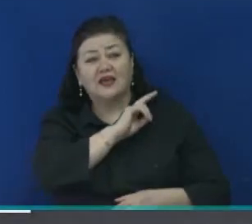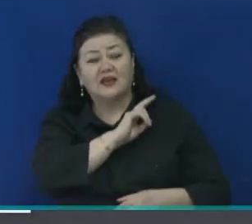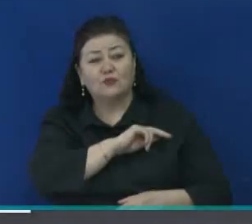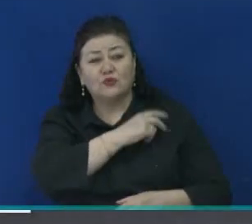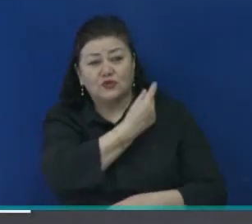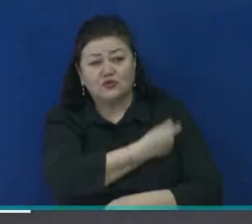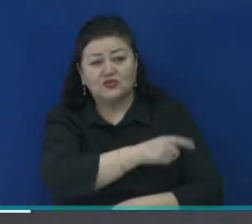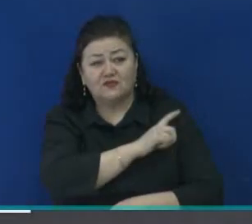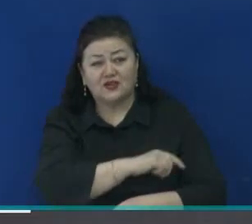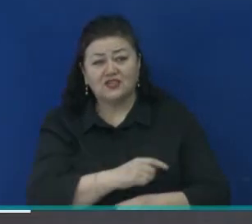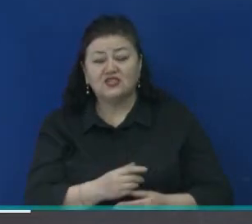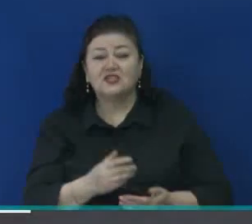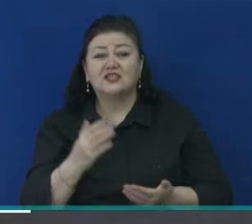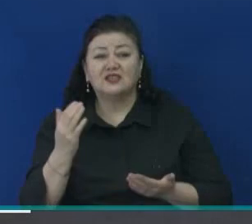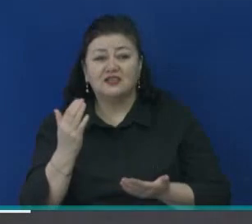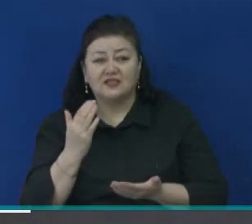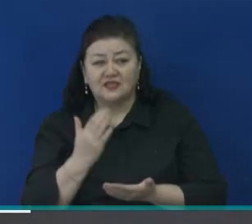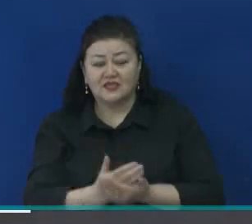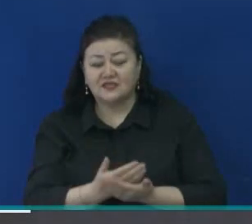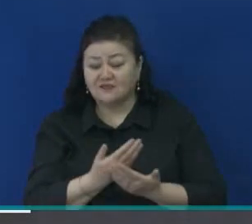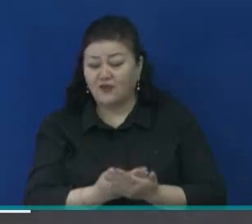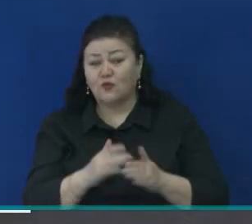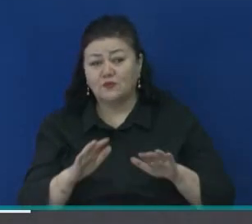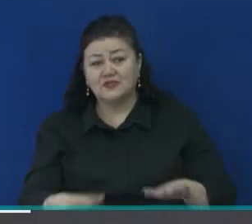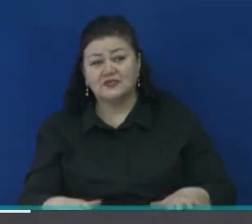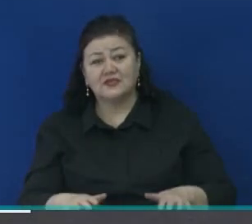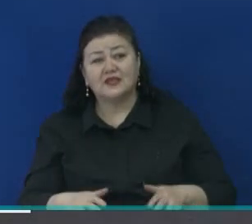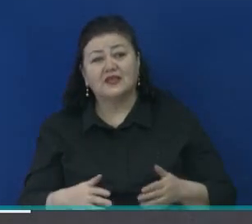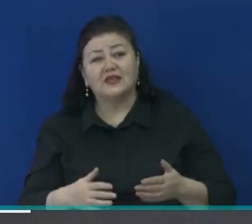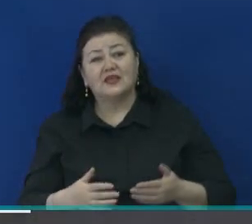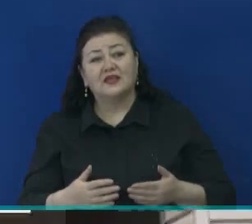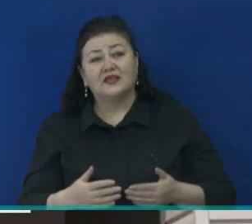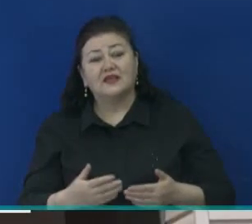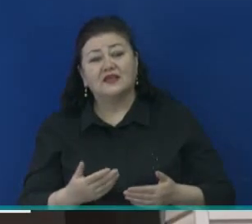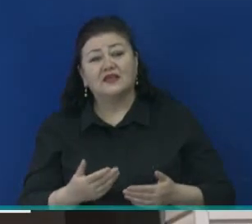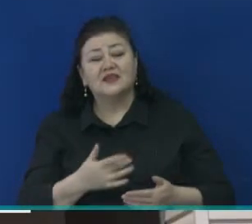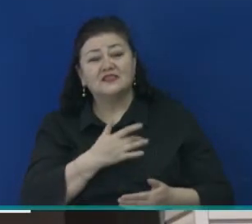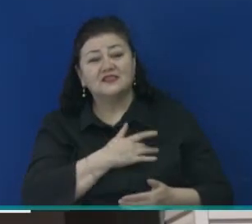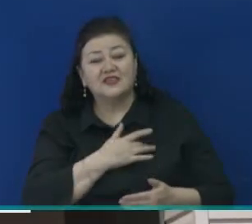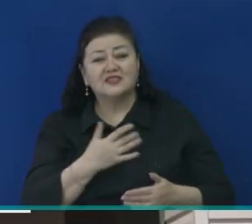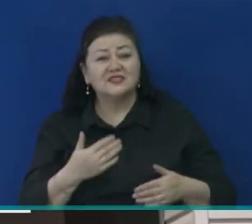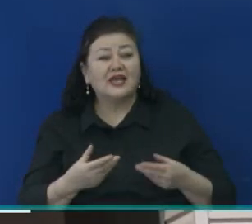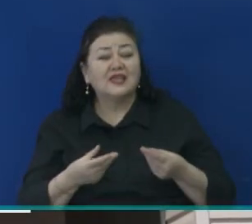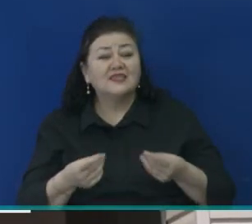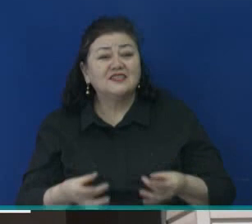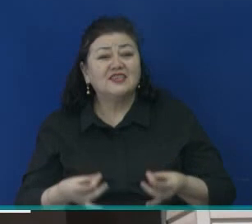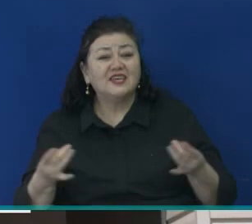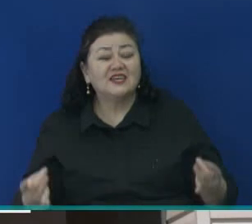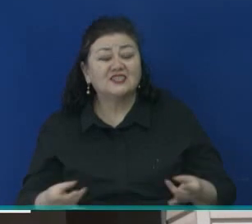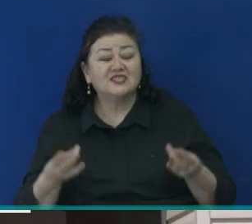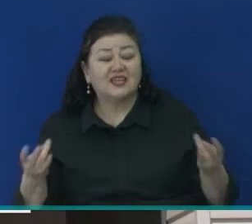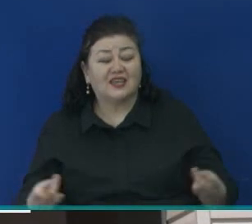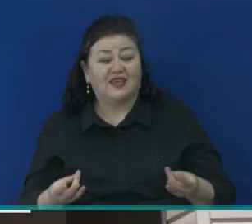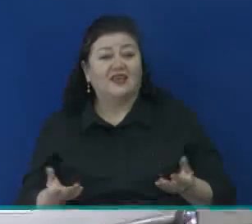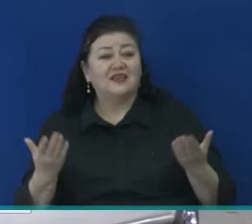мол. Қиындығы мен қуанышты сәттері қатар жүретін мамандықты жүрегі нәзік те адал жандар ғана таңдай